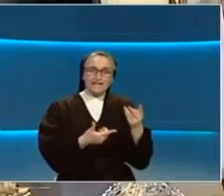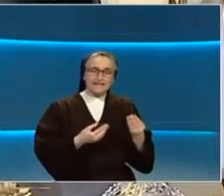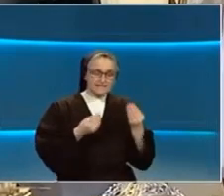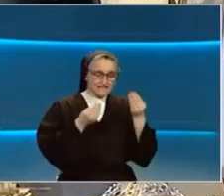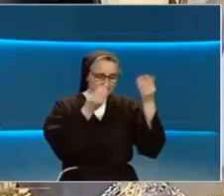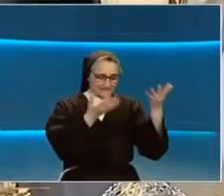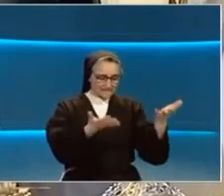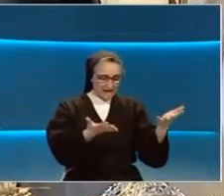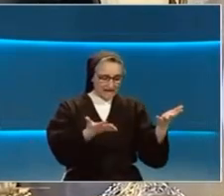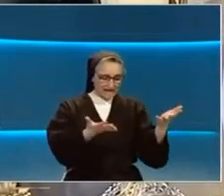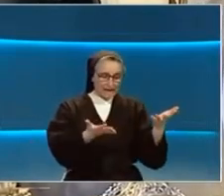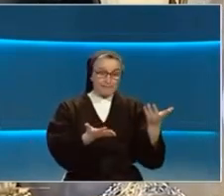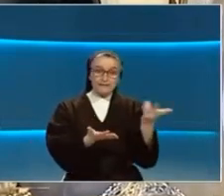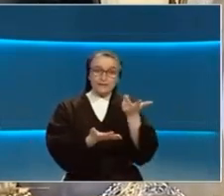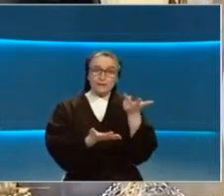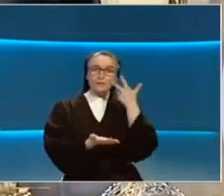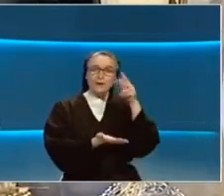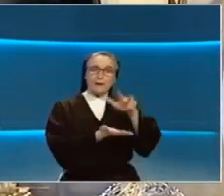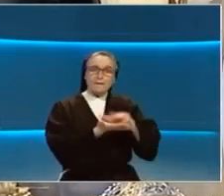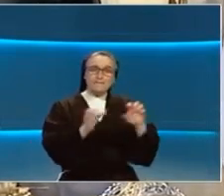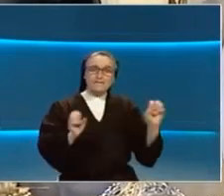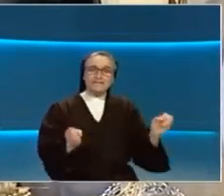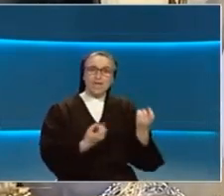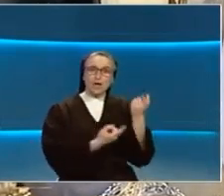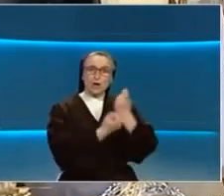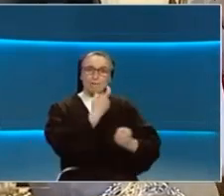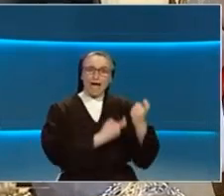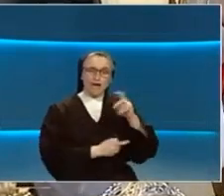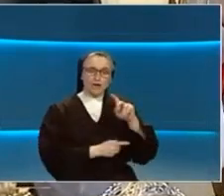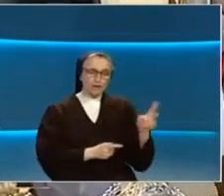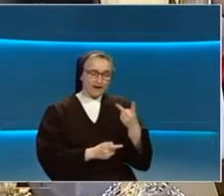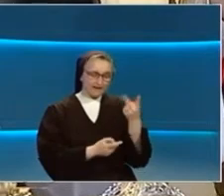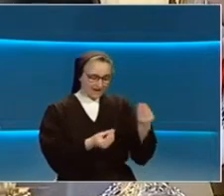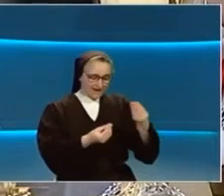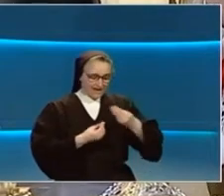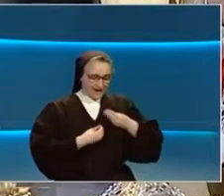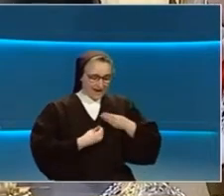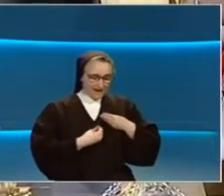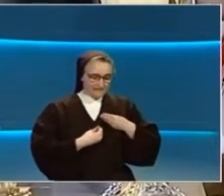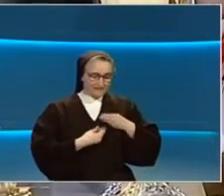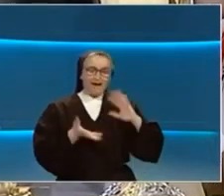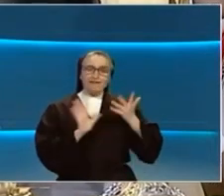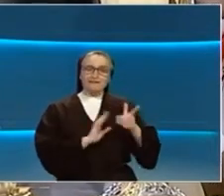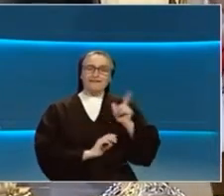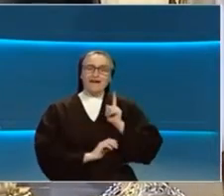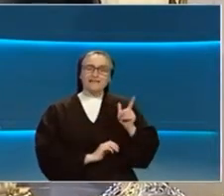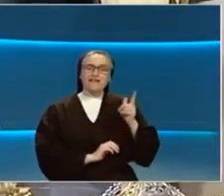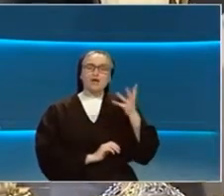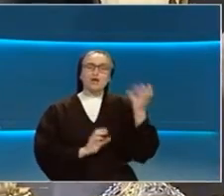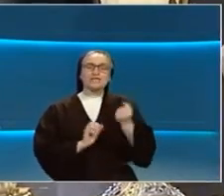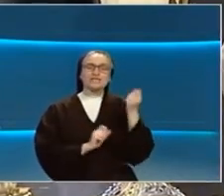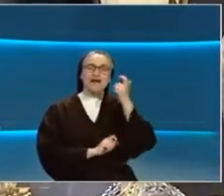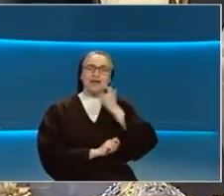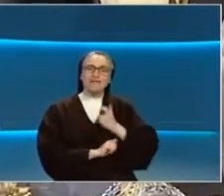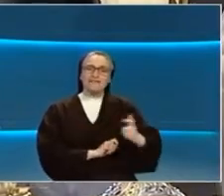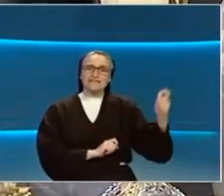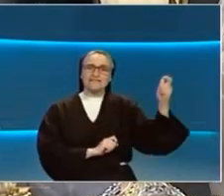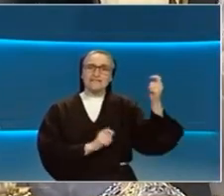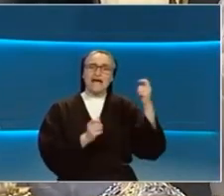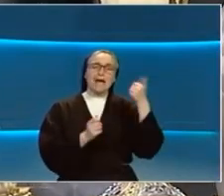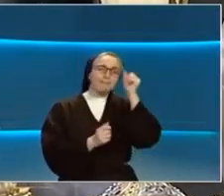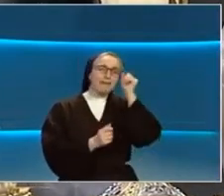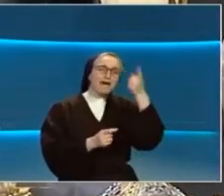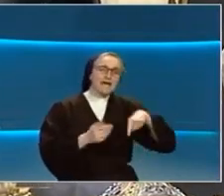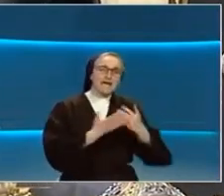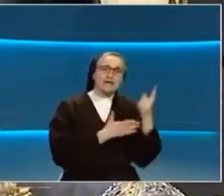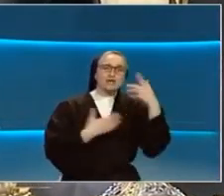initiata mysteriis, ad eternitatis novis medelam te operante proficiant. Per